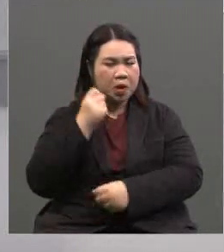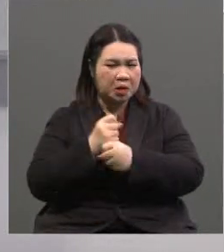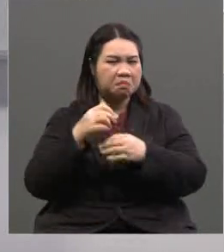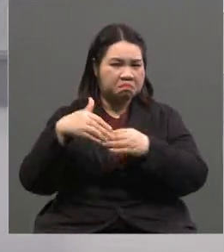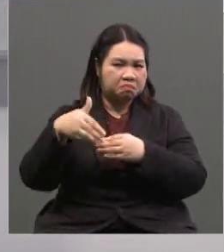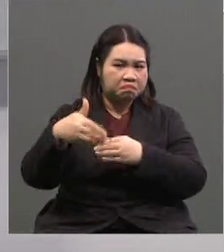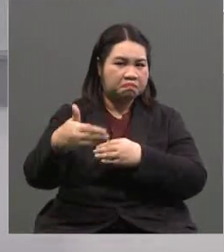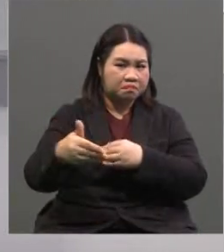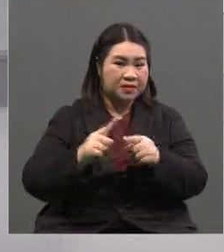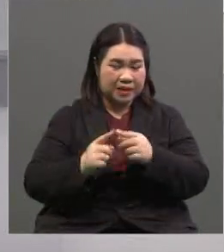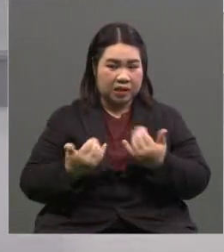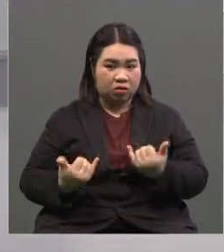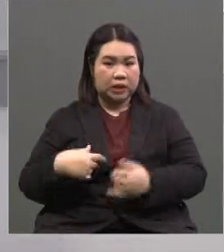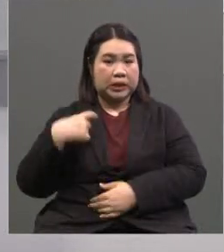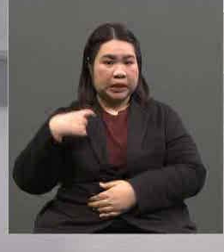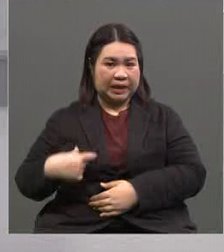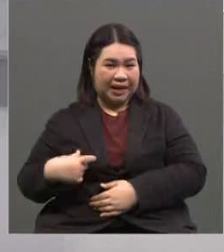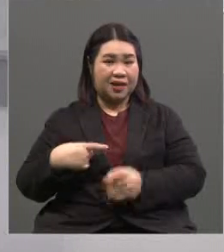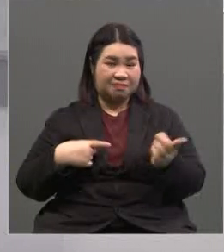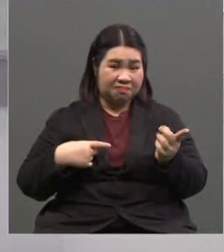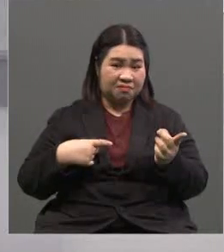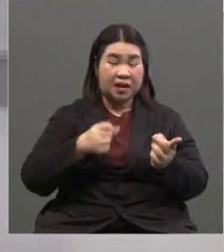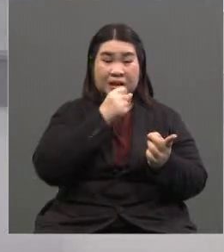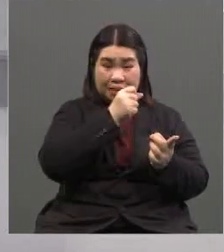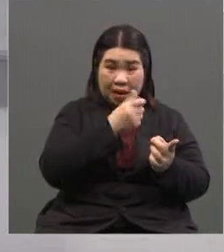ณขณะนี้ทนายออกมาเดี๋ยวล่าสุดที่เพิ่งให้สัม